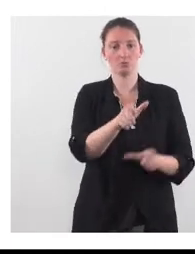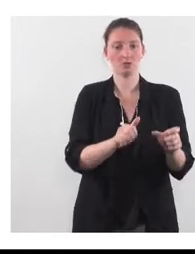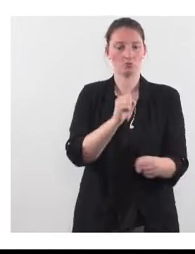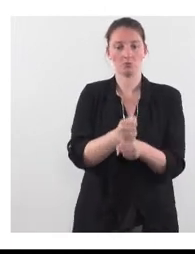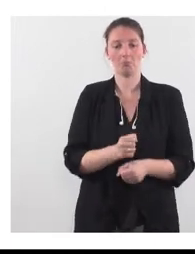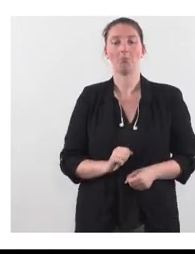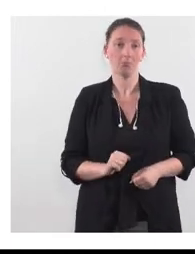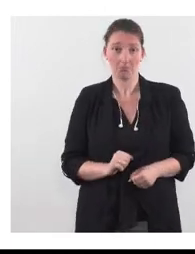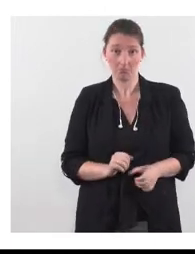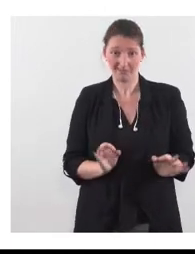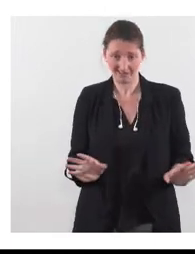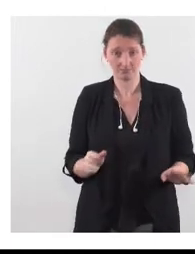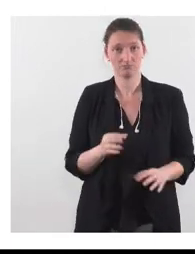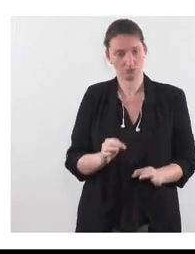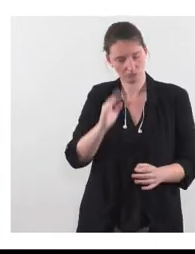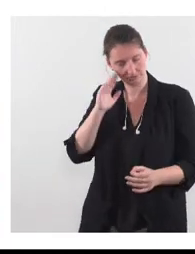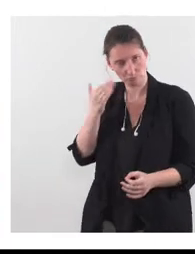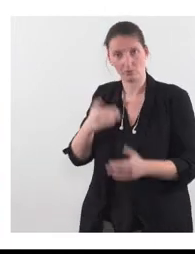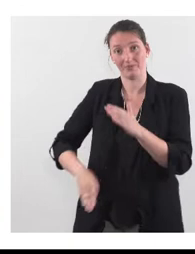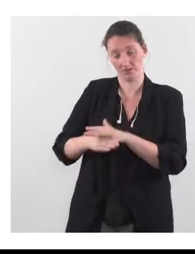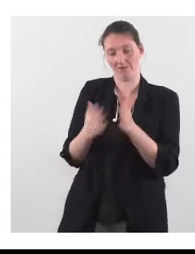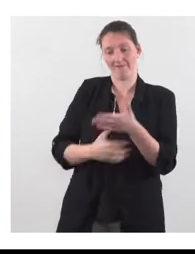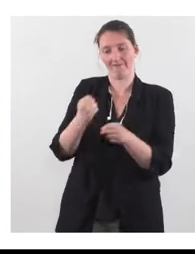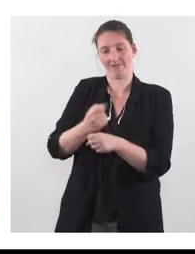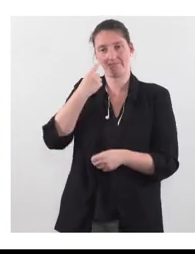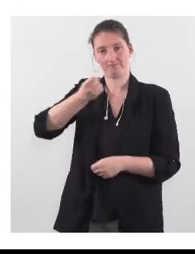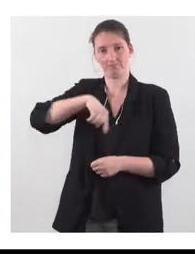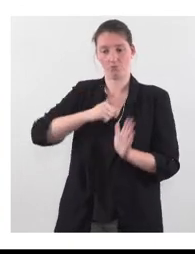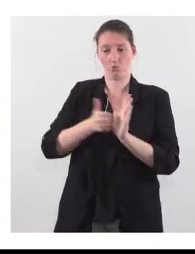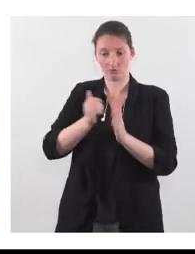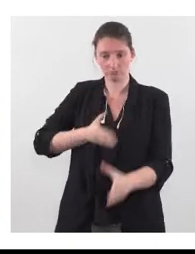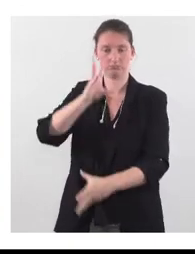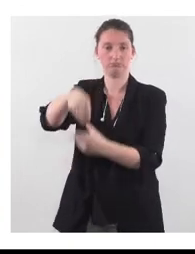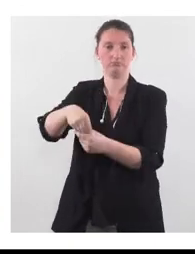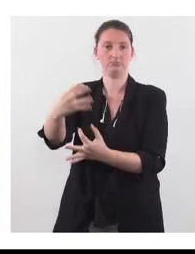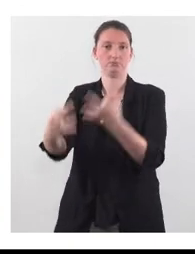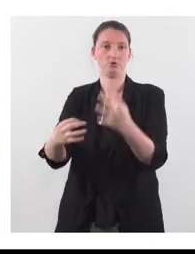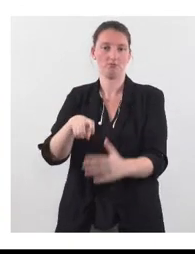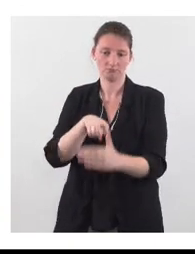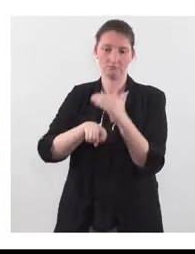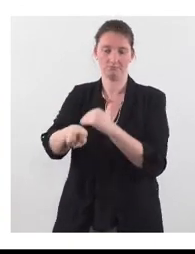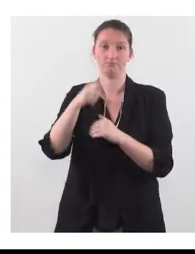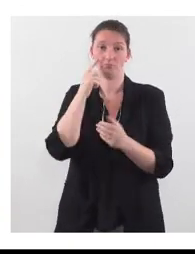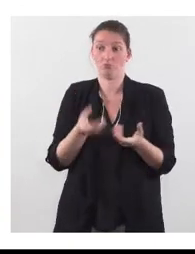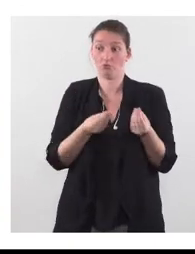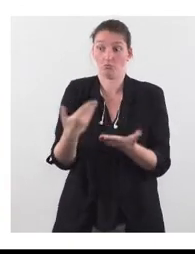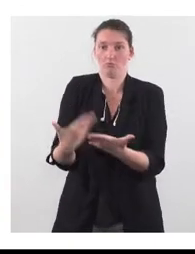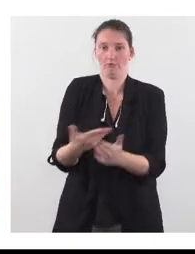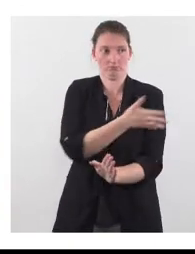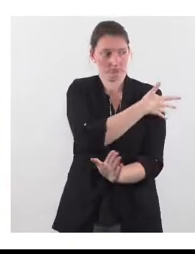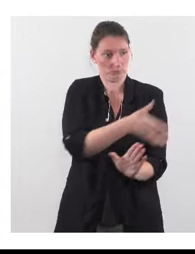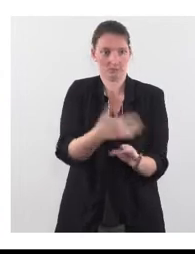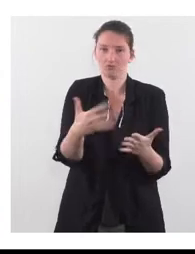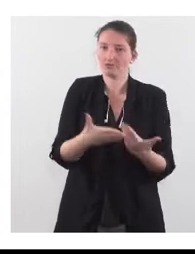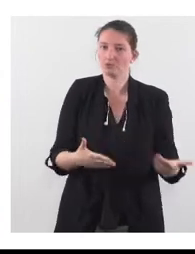d'être de notre institution au départ, c'est pour agir en justice et pour faire et créer de la jurisprudence, ce qui a abouti, je